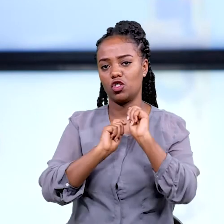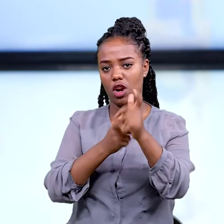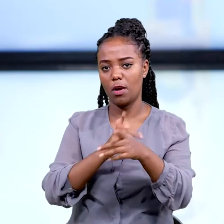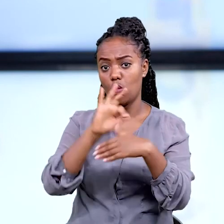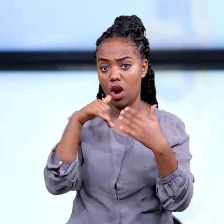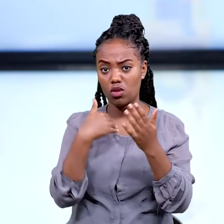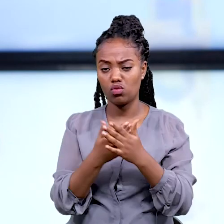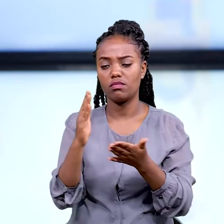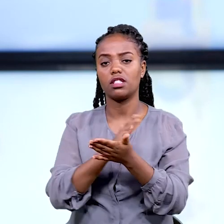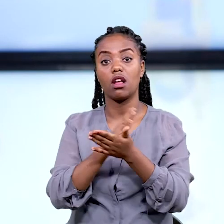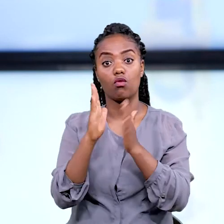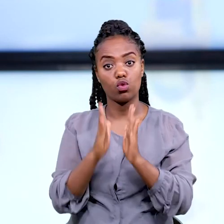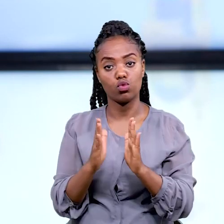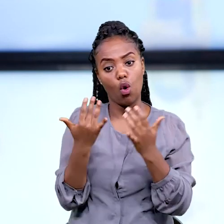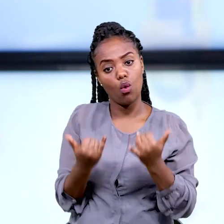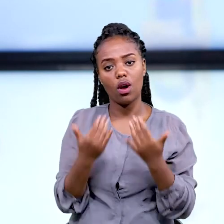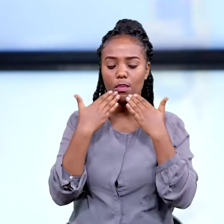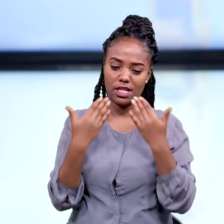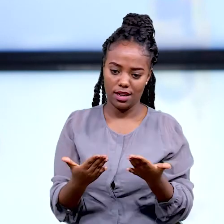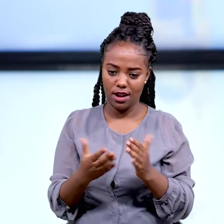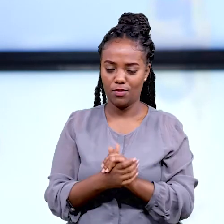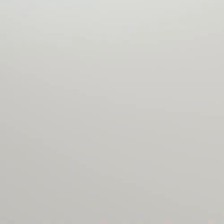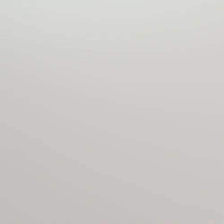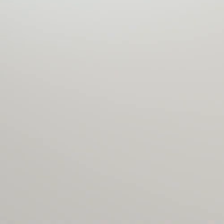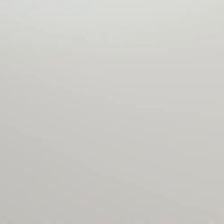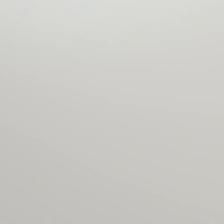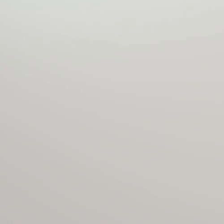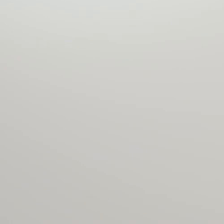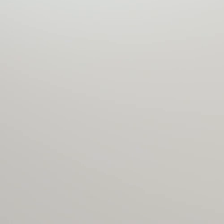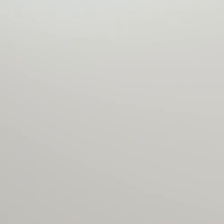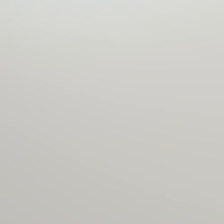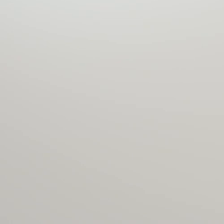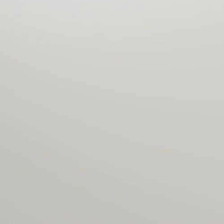እንሸልማለን። ሁላችሁንም ለተሳትፏችሁ ከወዲሁ እናመሰግናለን።